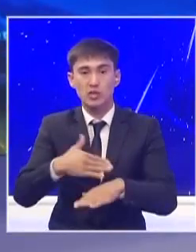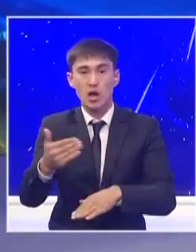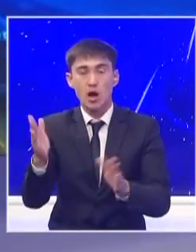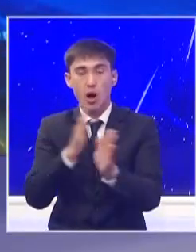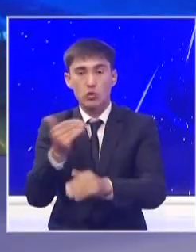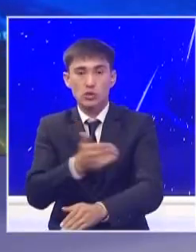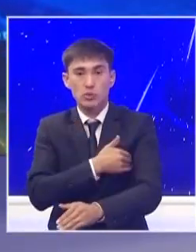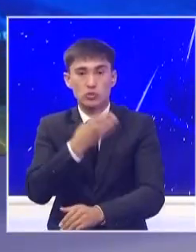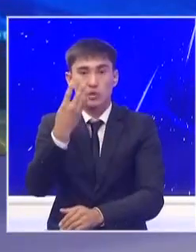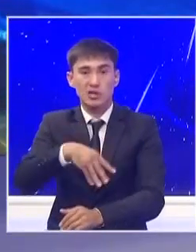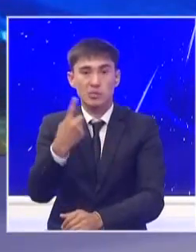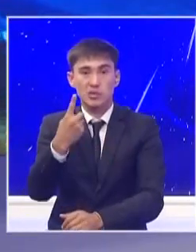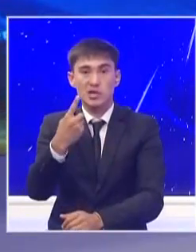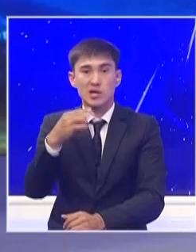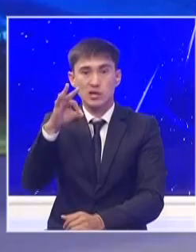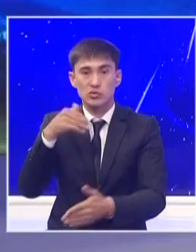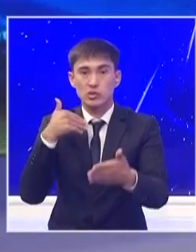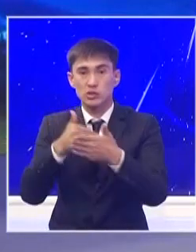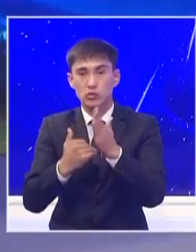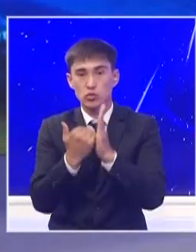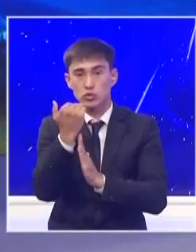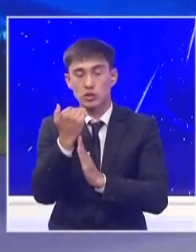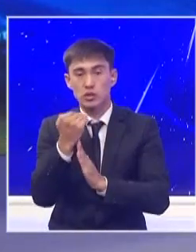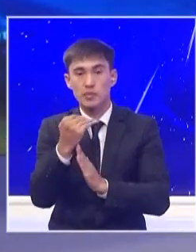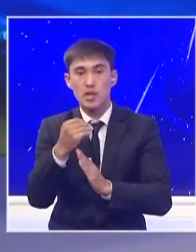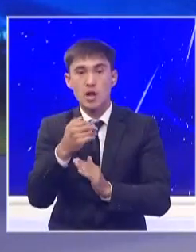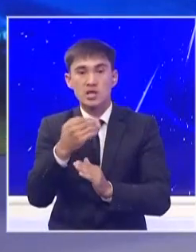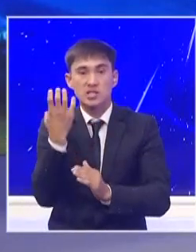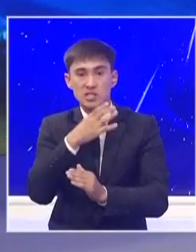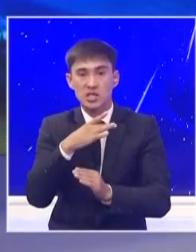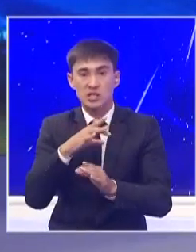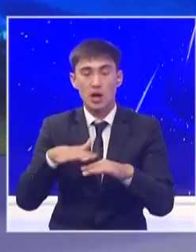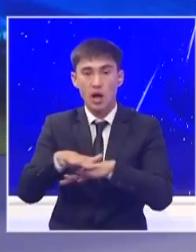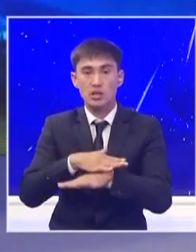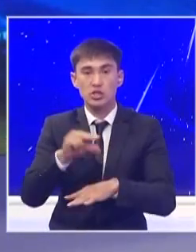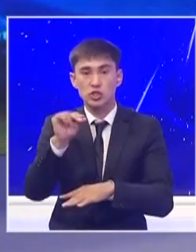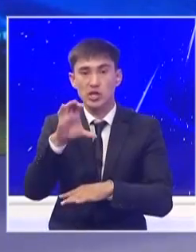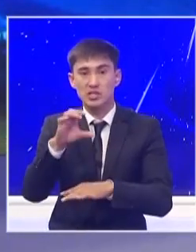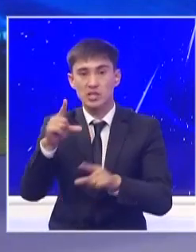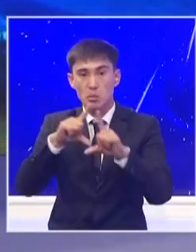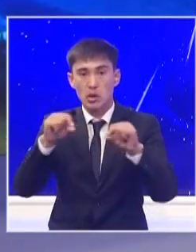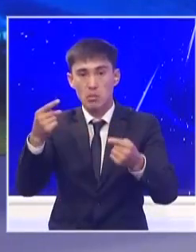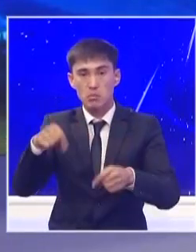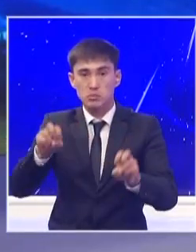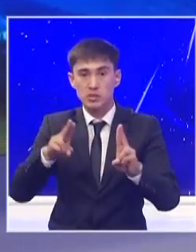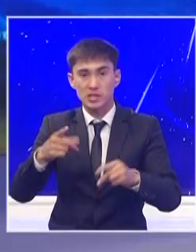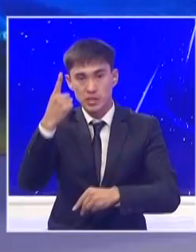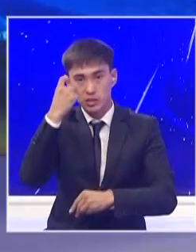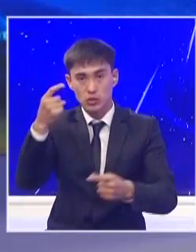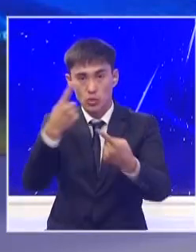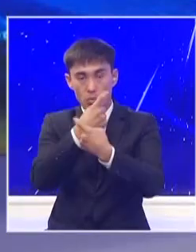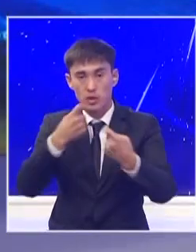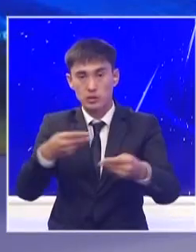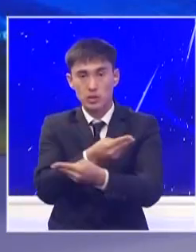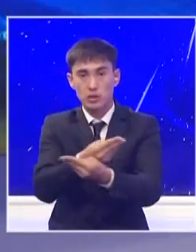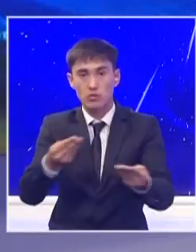температурасы 40-41 градусқа дейін көтерілет деп күтілуде. Аптап ыстық жайында халыққа төтенше жағдай департаменті мамандары ескерту